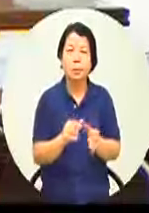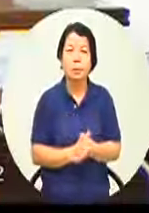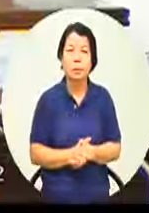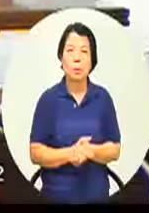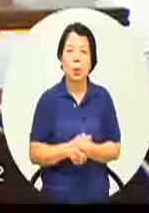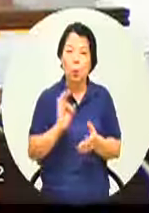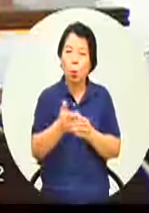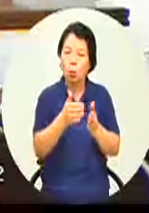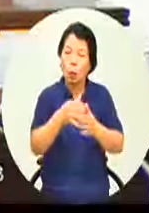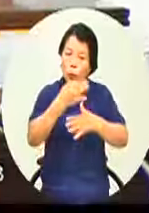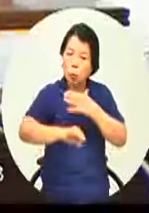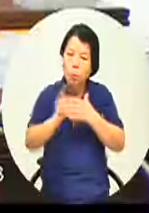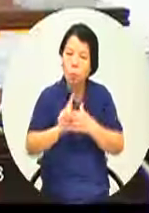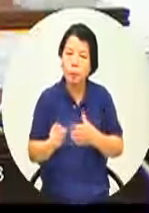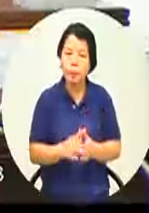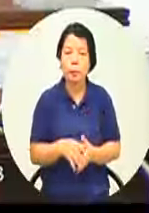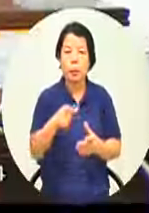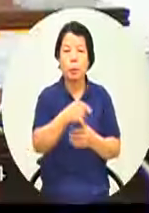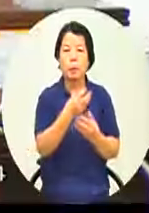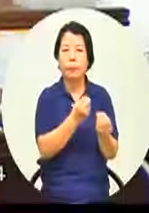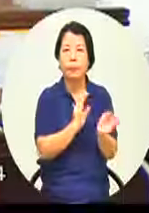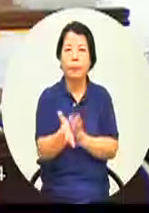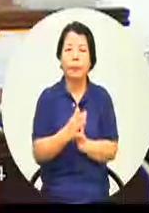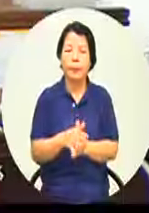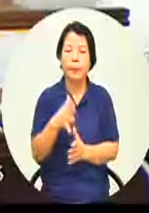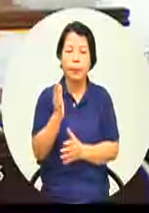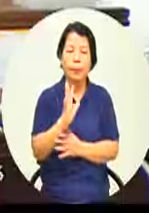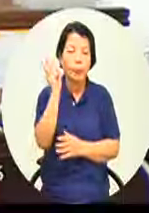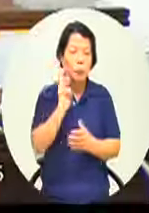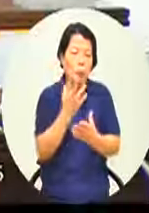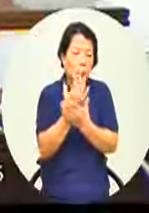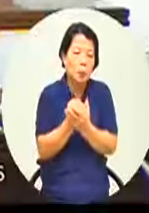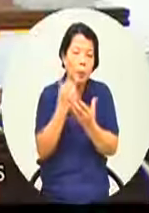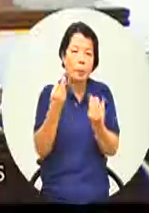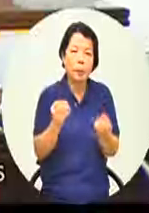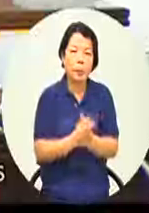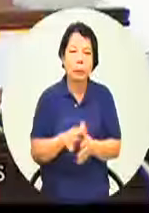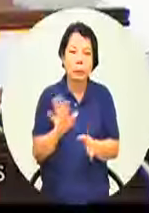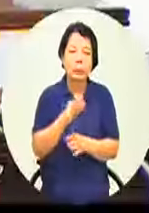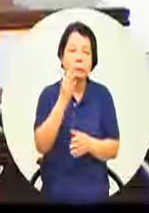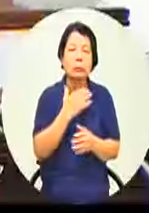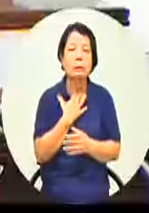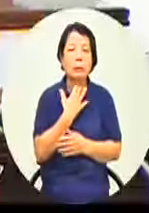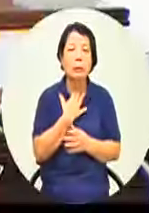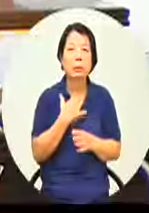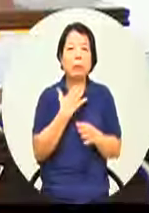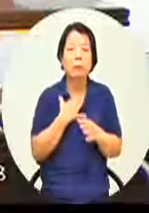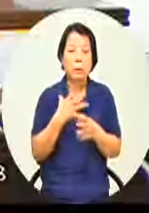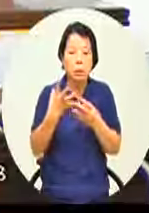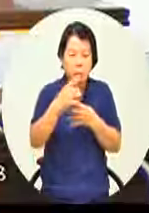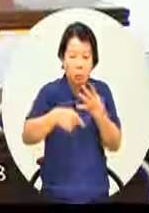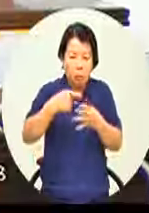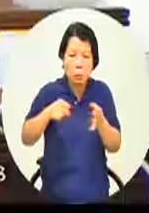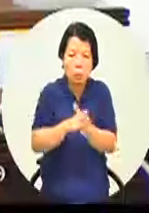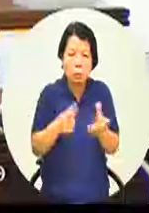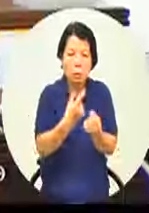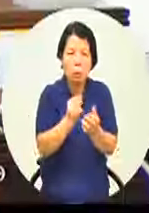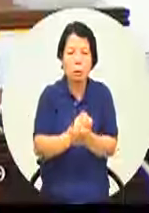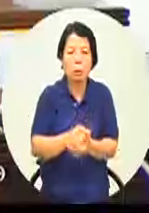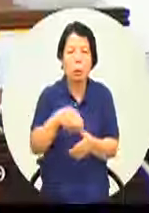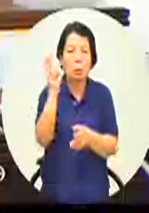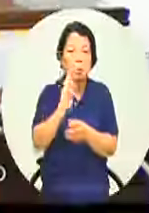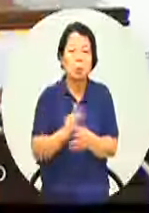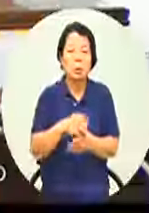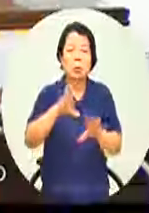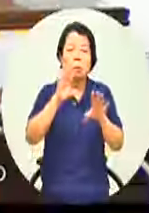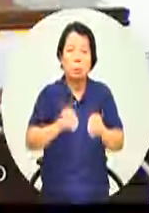什么缺点？它没有办法蓄水。当你到干季的时候，你就变成是没有水的状况，我